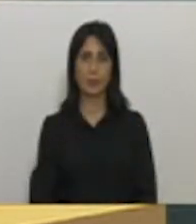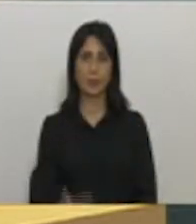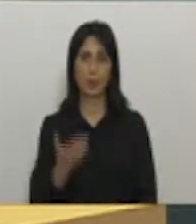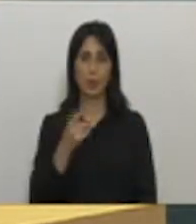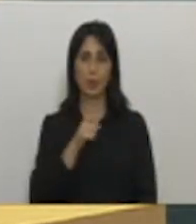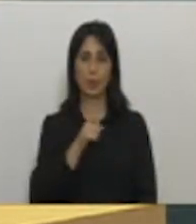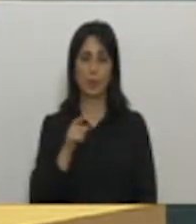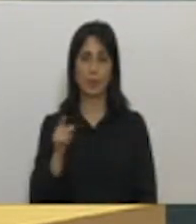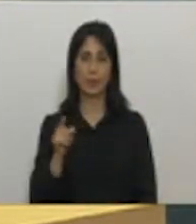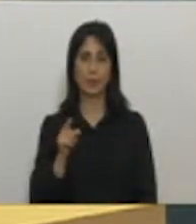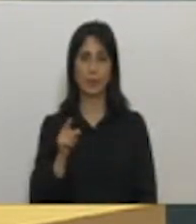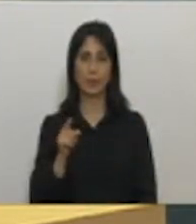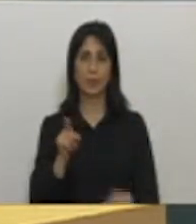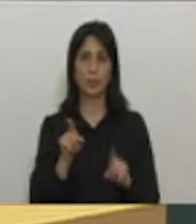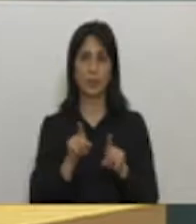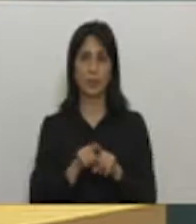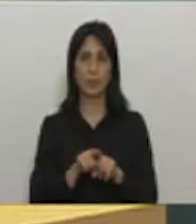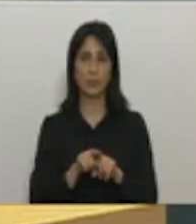румэтаганас, исэти